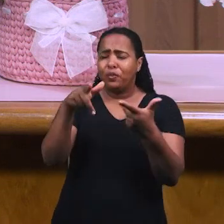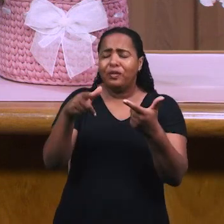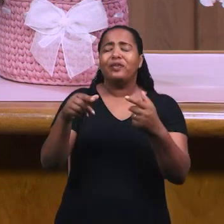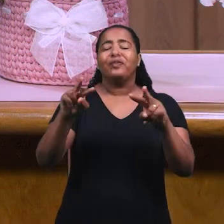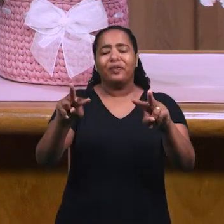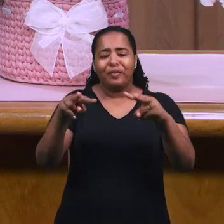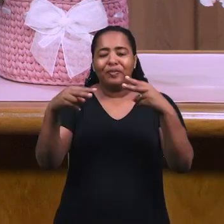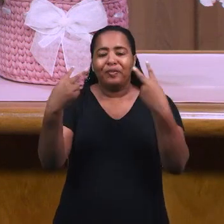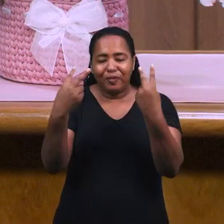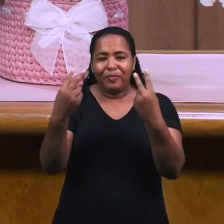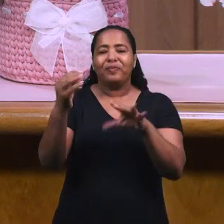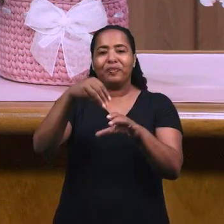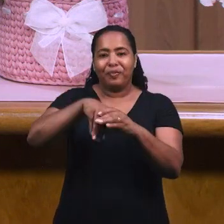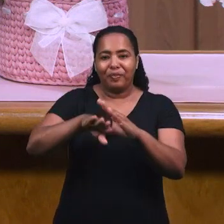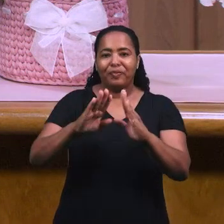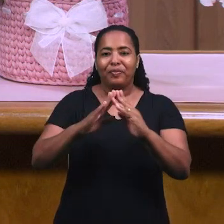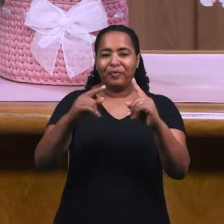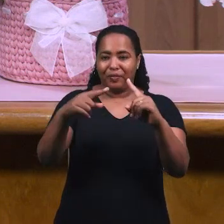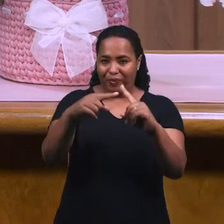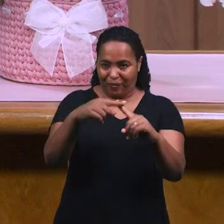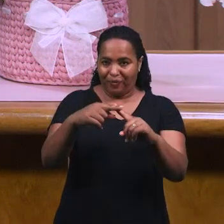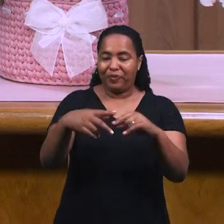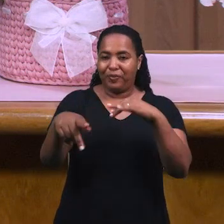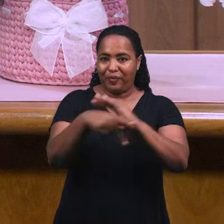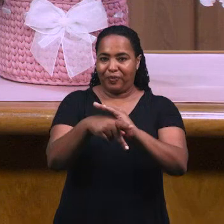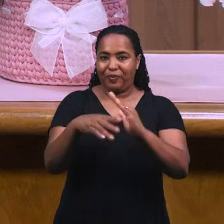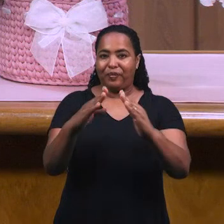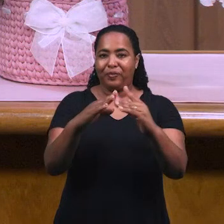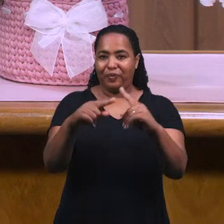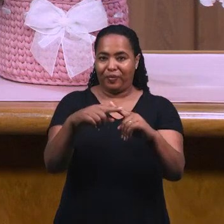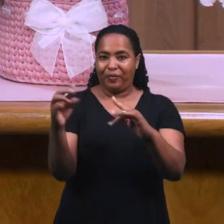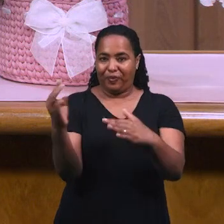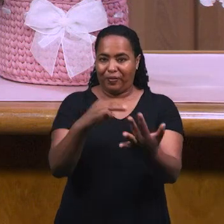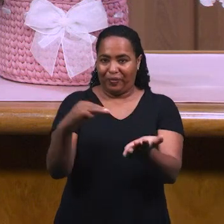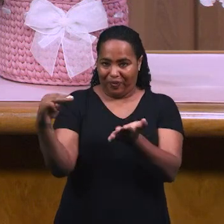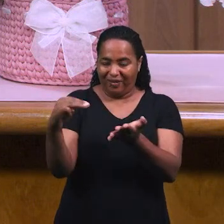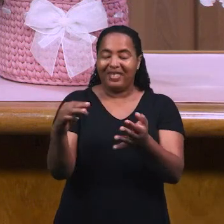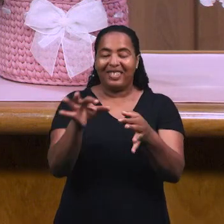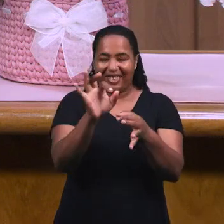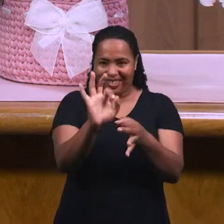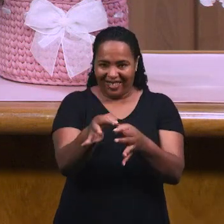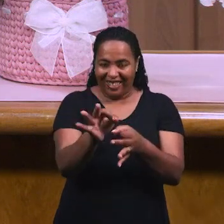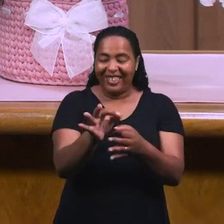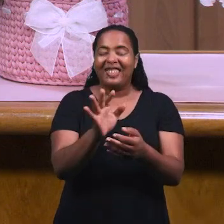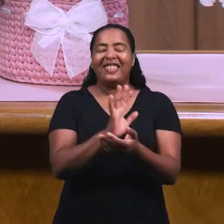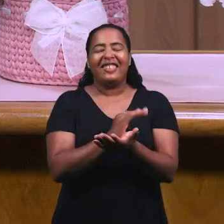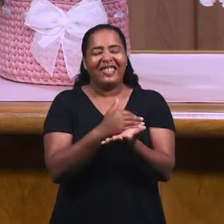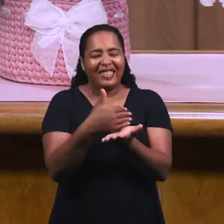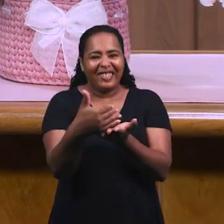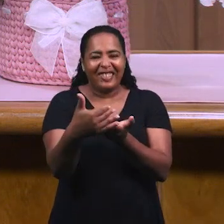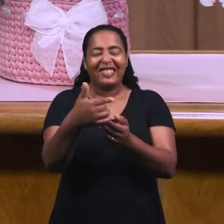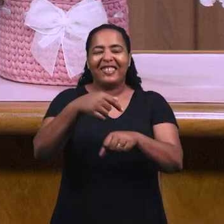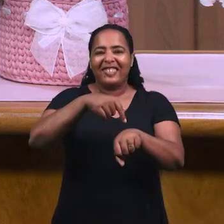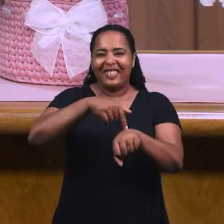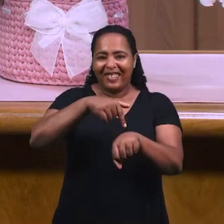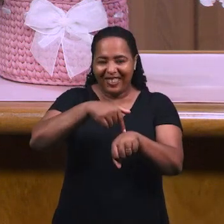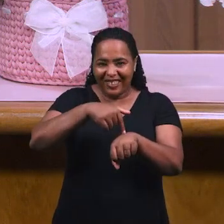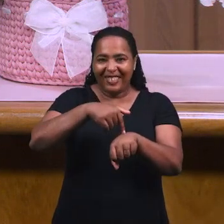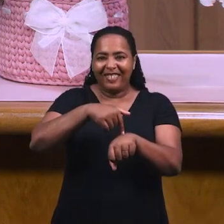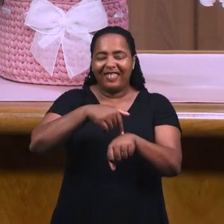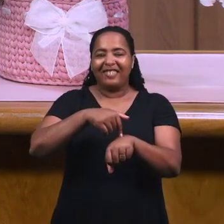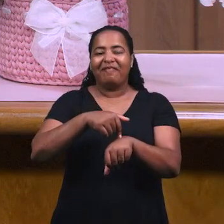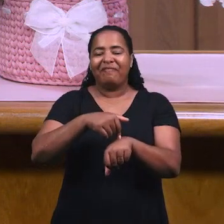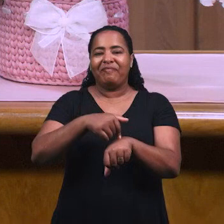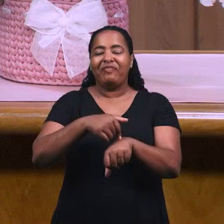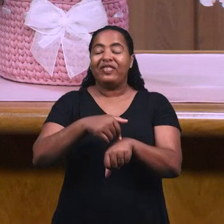vont assister le même culte dans nos églises, dans les temples de l'église chrétienne Maranatha. Nous allons commencer à ce moment